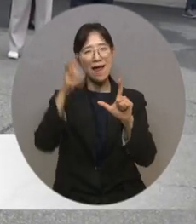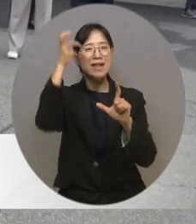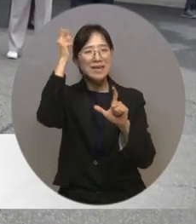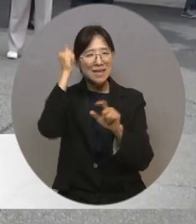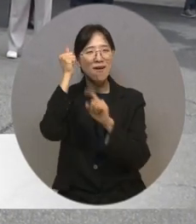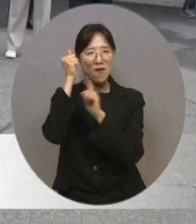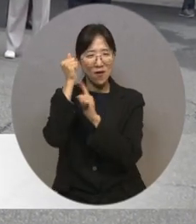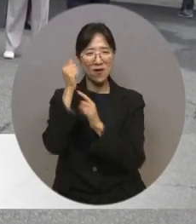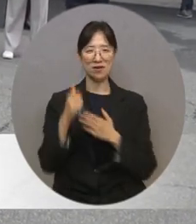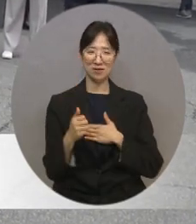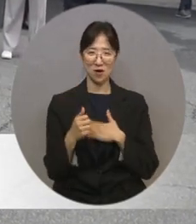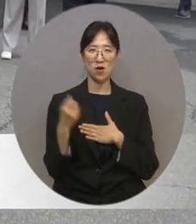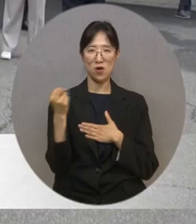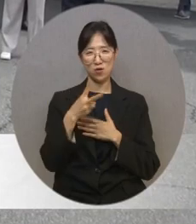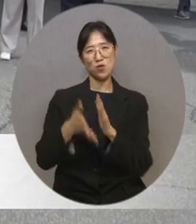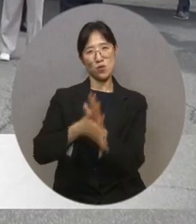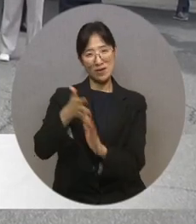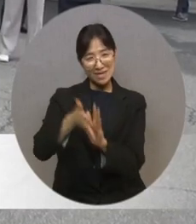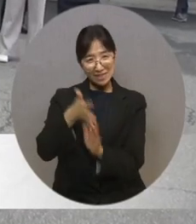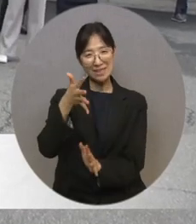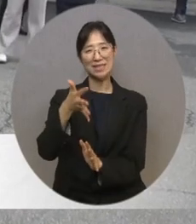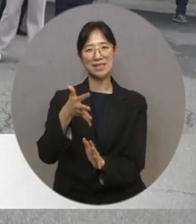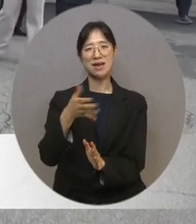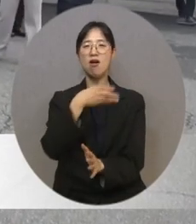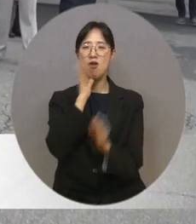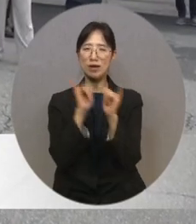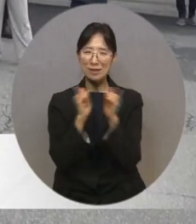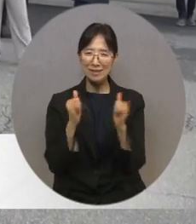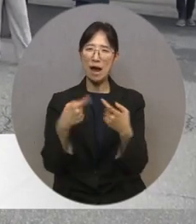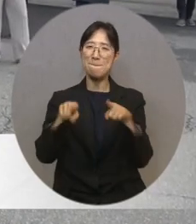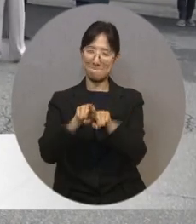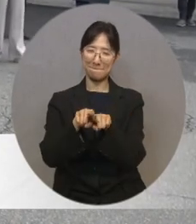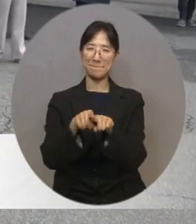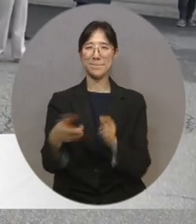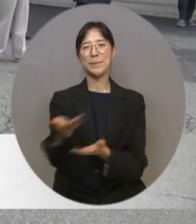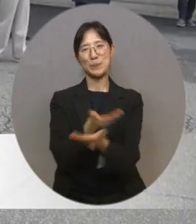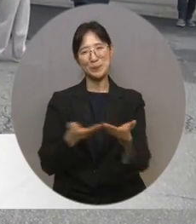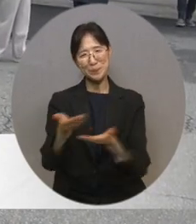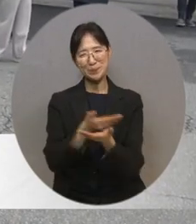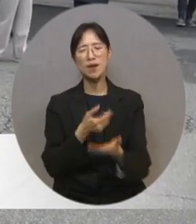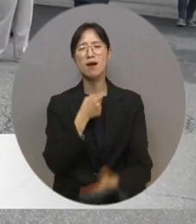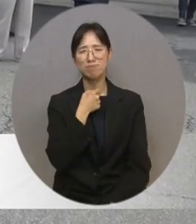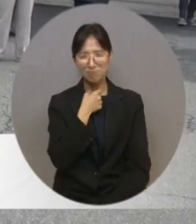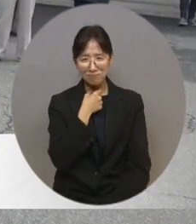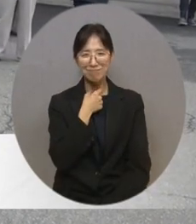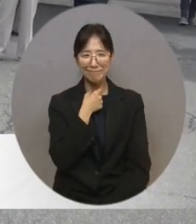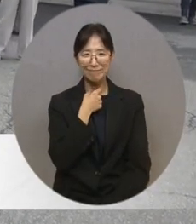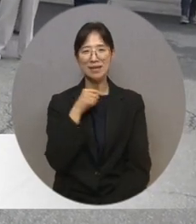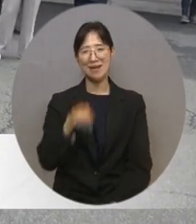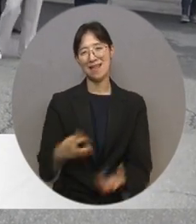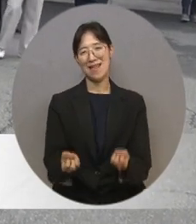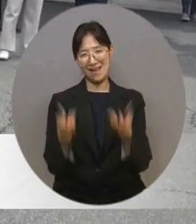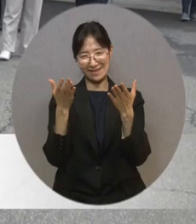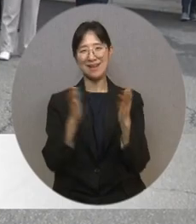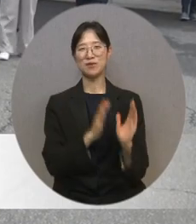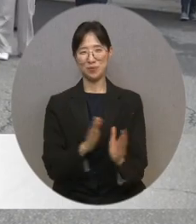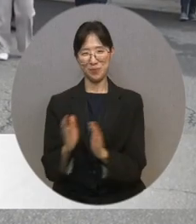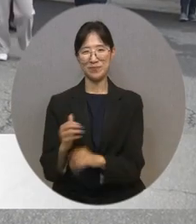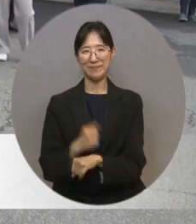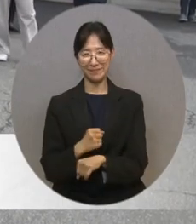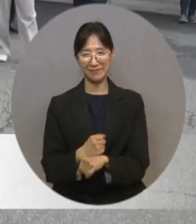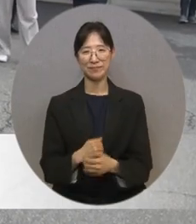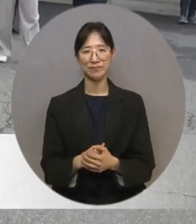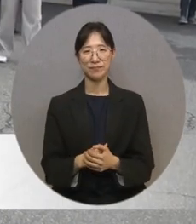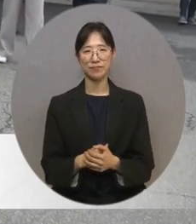기억을 저와 여기 김두천 씨의 많은 어르신들이 같이 공유하면 너무 좋을 것 같아서 이런 행사